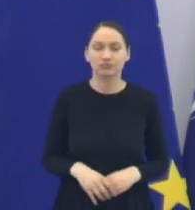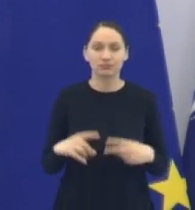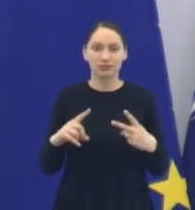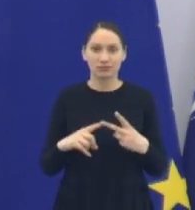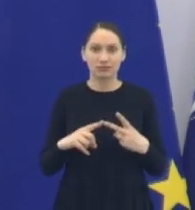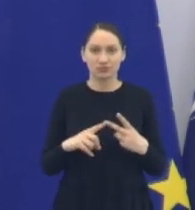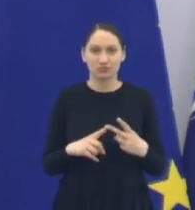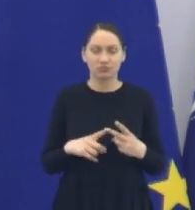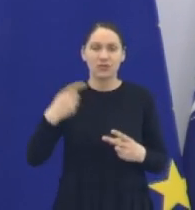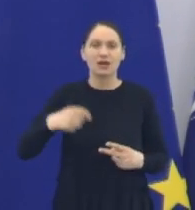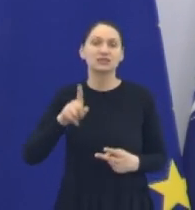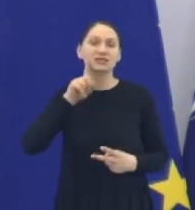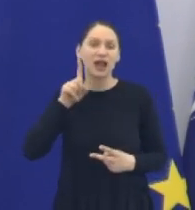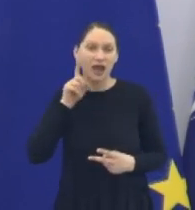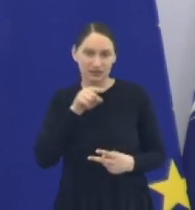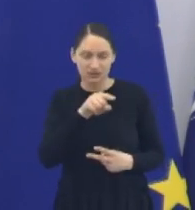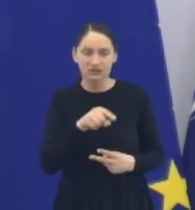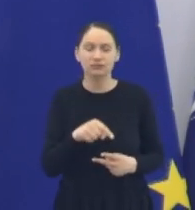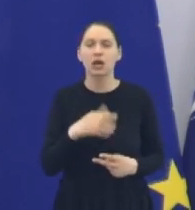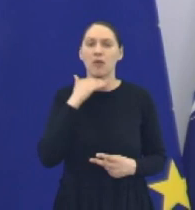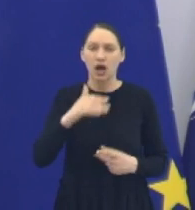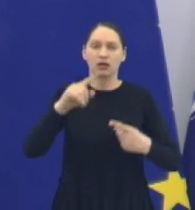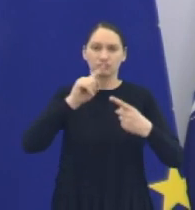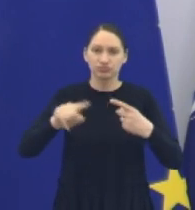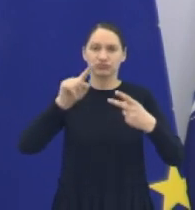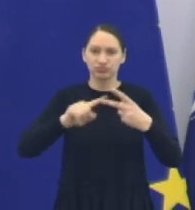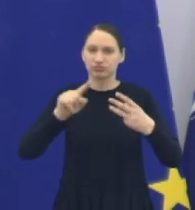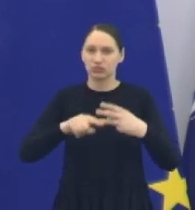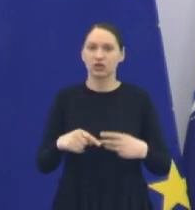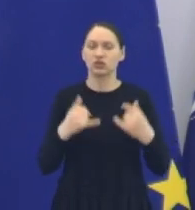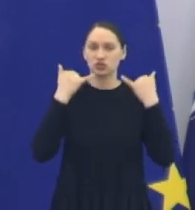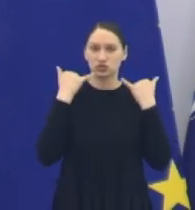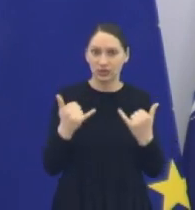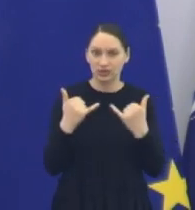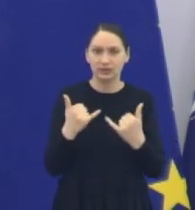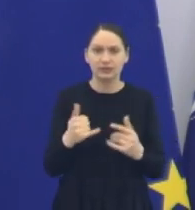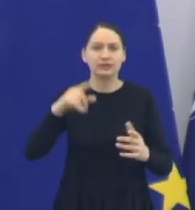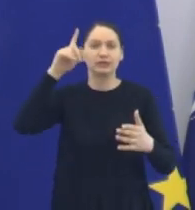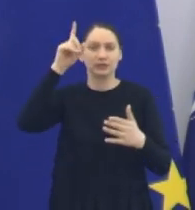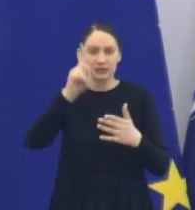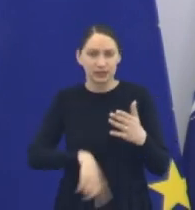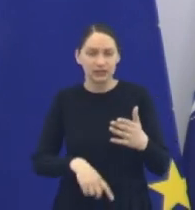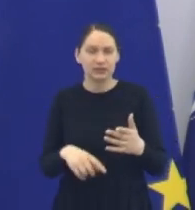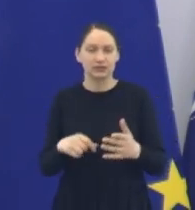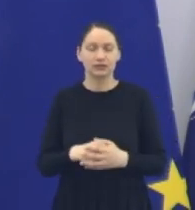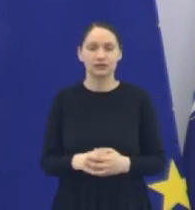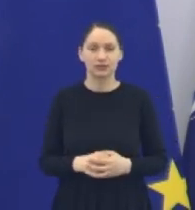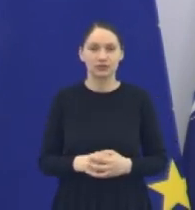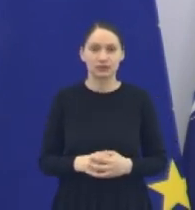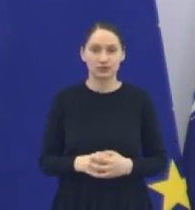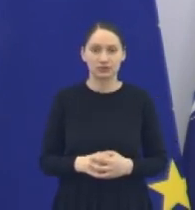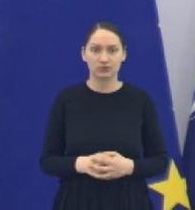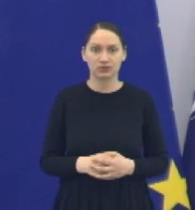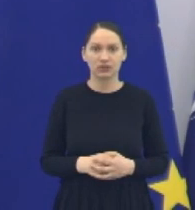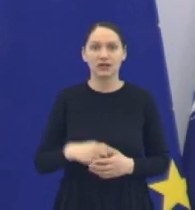iš tikrųjų kalbėjo labai konkrečiai ir šiandien jo visos viltis yra nukreiptos į sprendimus, kuriuos padarys